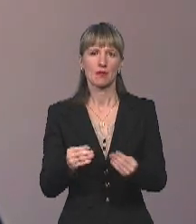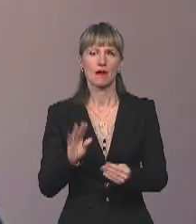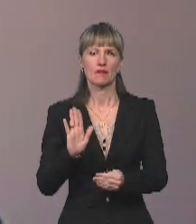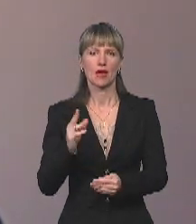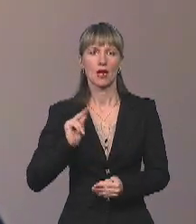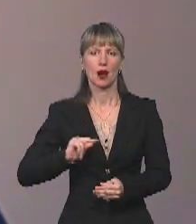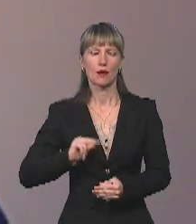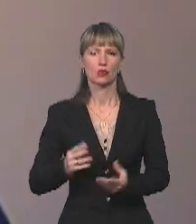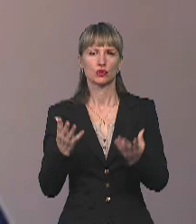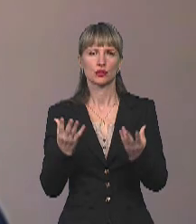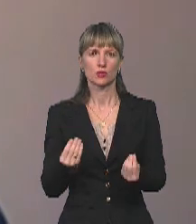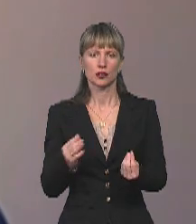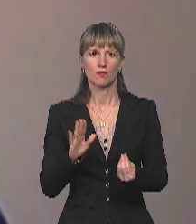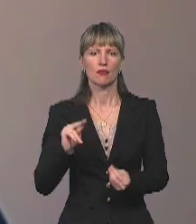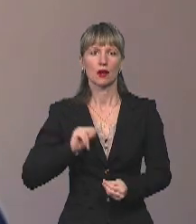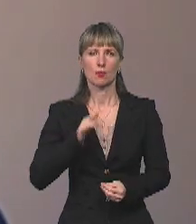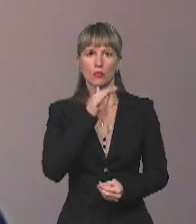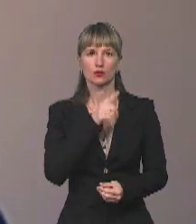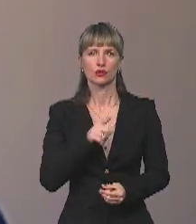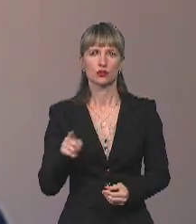дні, в робочий час.